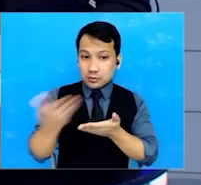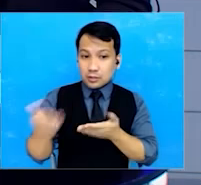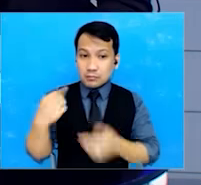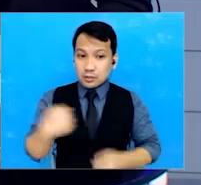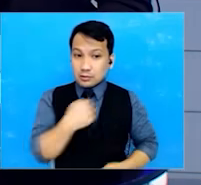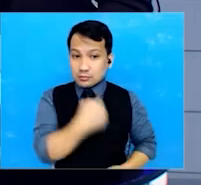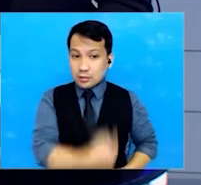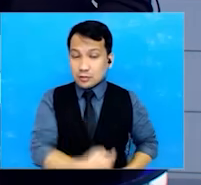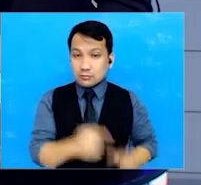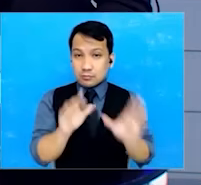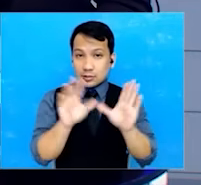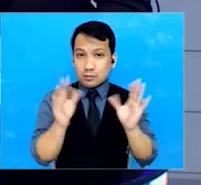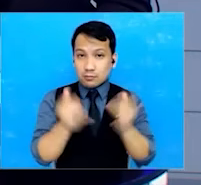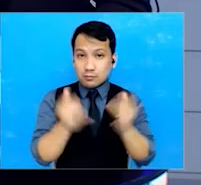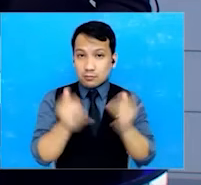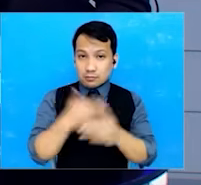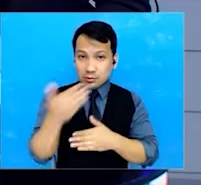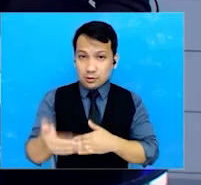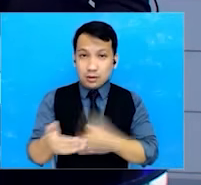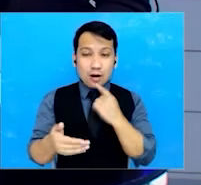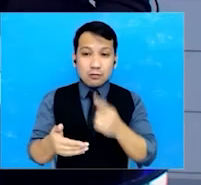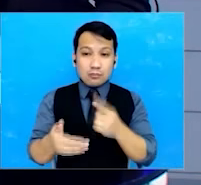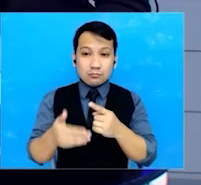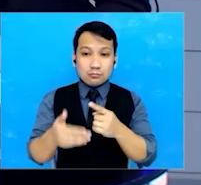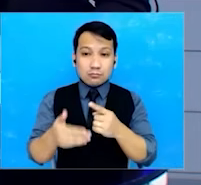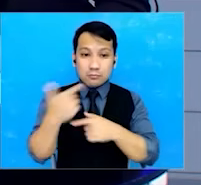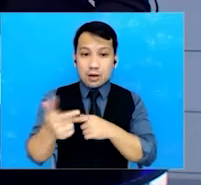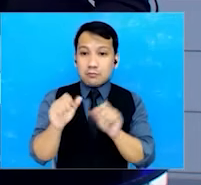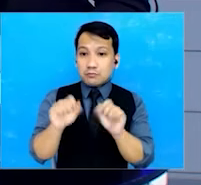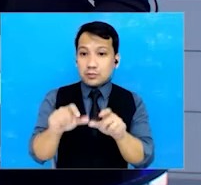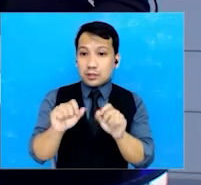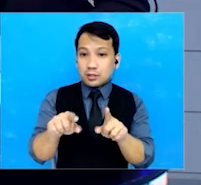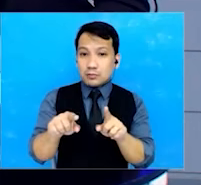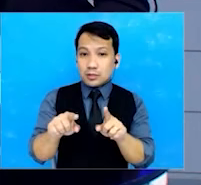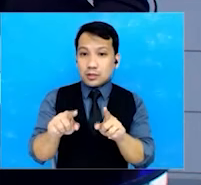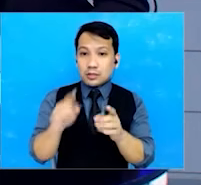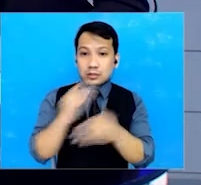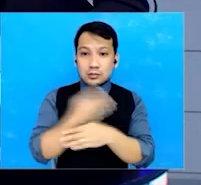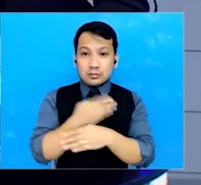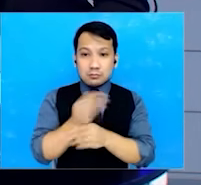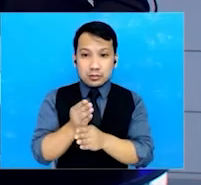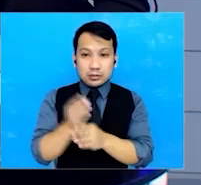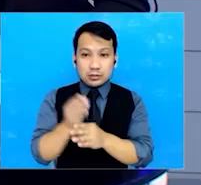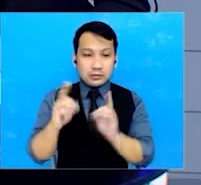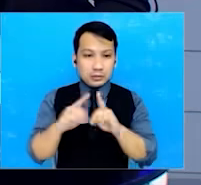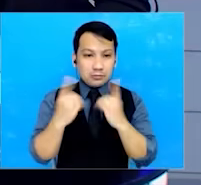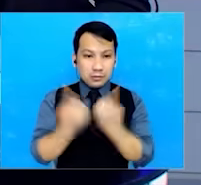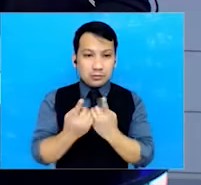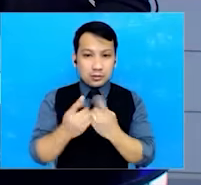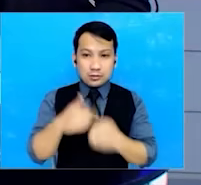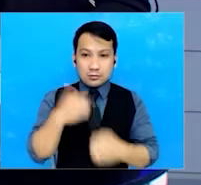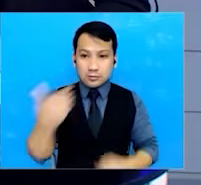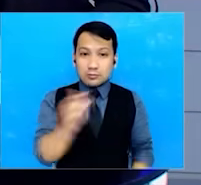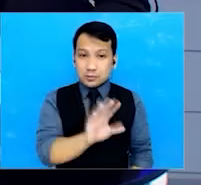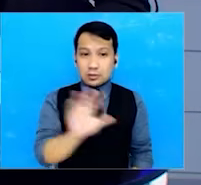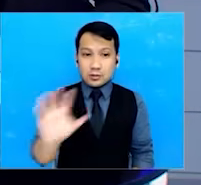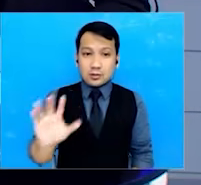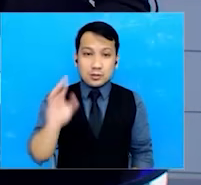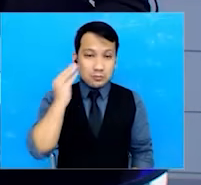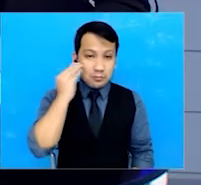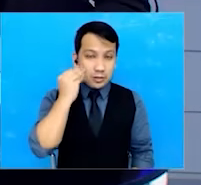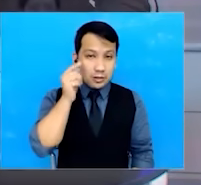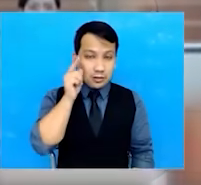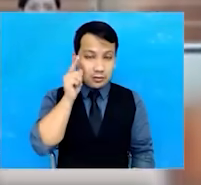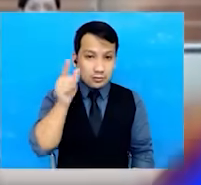company pagkatapos sa kanila ibinenta sa budget department. Nasa frontline ng balitang yan si Mian Los